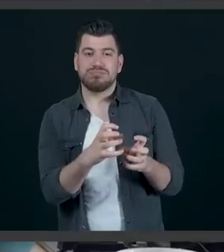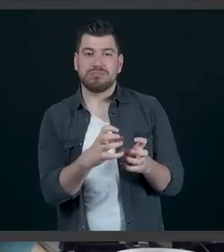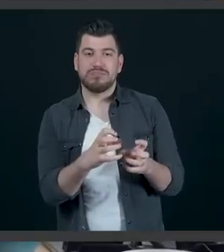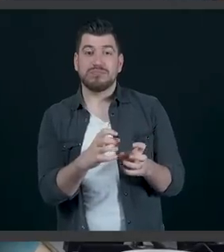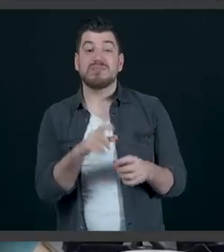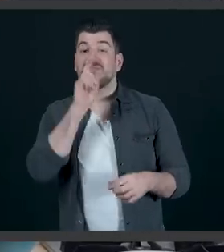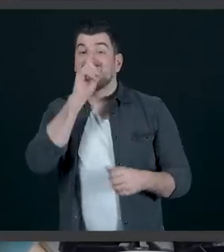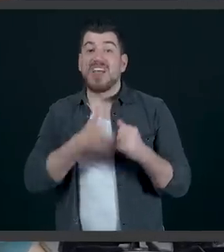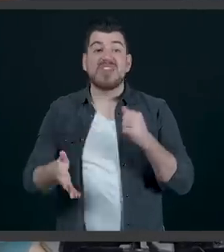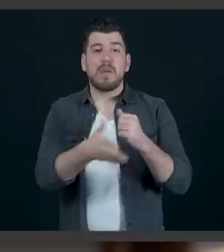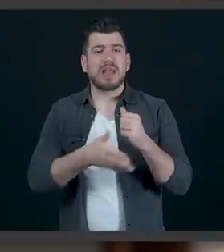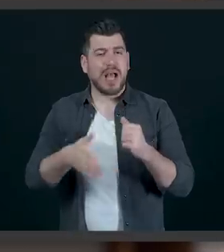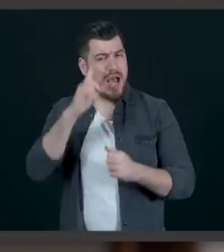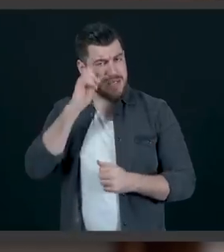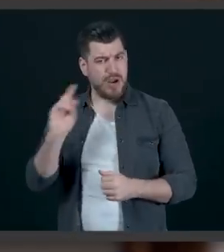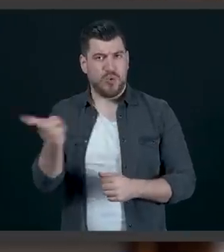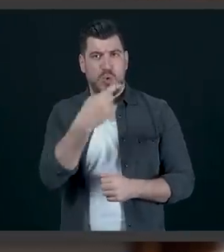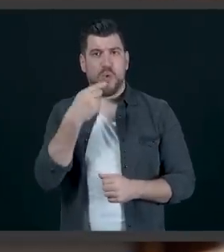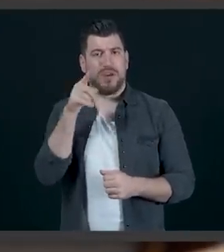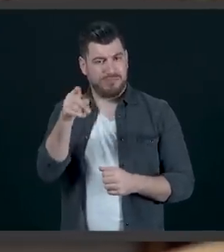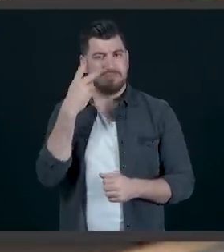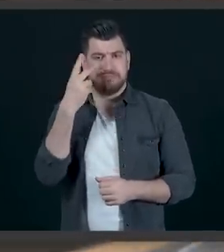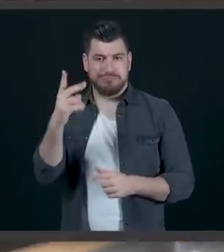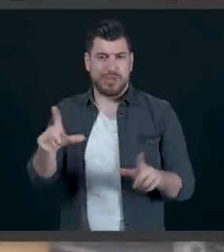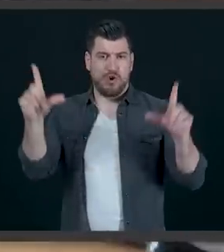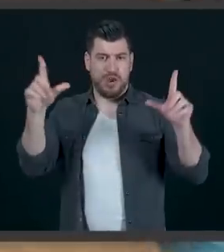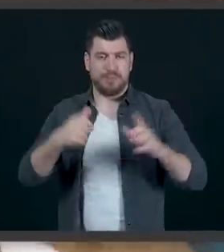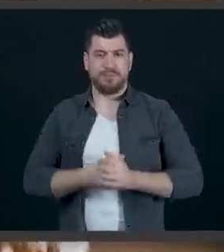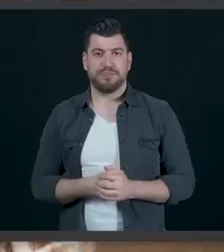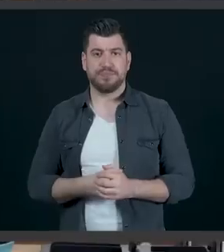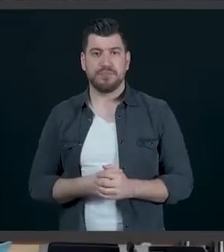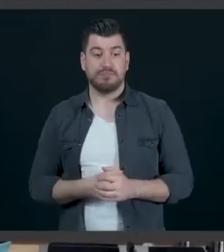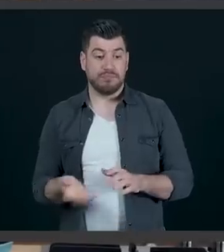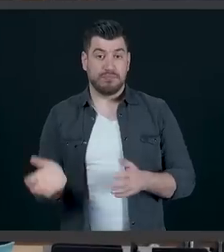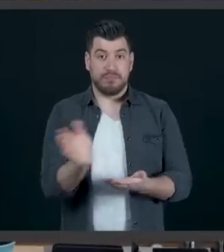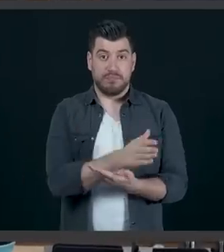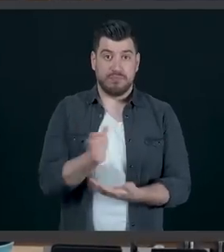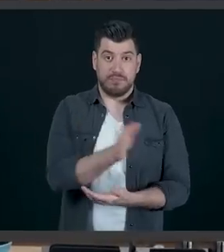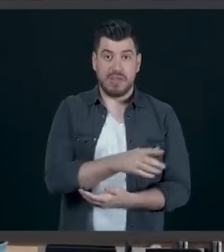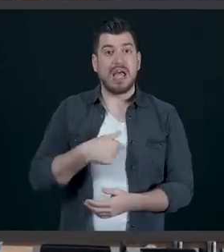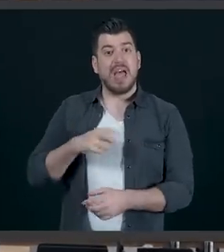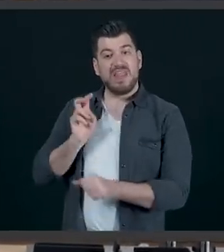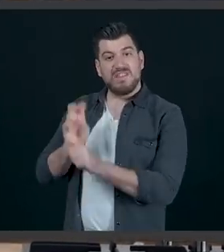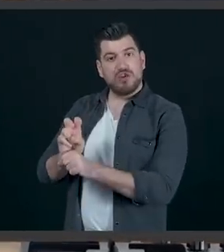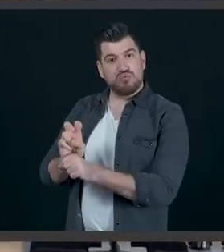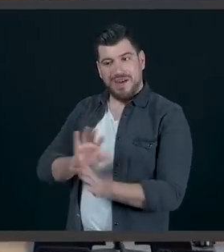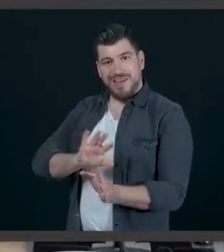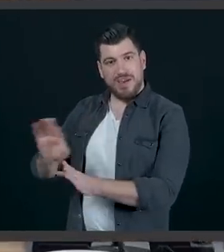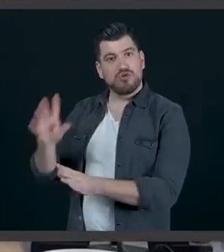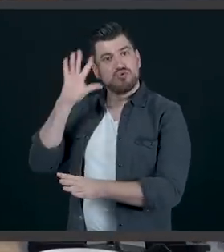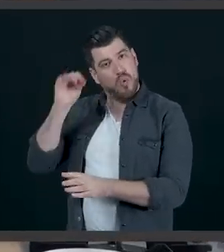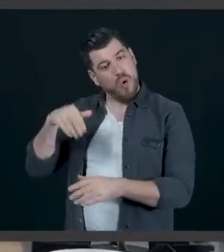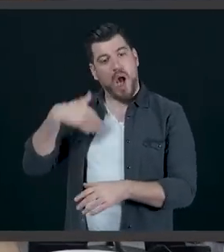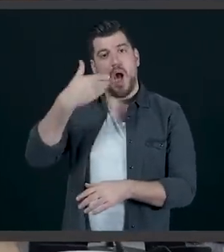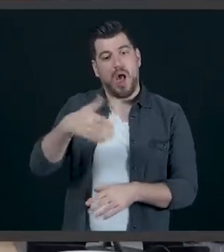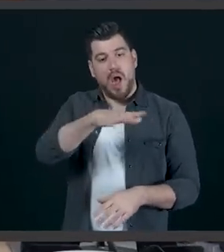ρίξω αυτά τα δημητριακά που παίρνετε τα πολύ ωραία. Δεν θέλω να πω μάρκα, αλλά καταλαβαίνετε όλοι ποια είναι. Αφήσω απλά λίγα, πολύ λίγα, για να ρίξω από